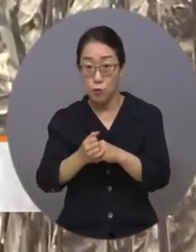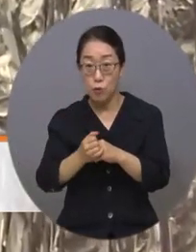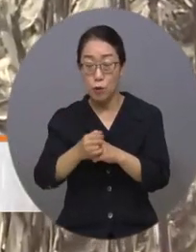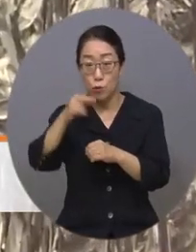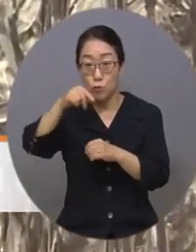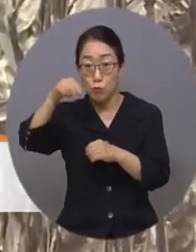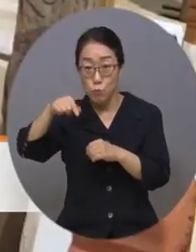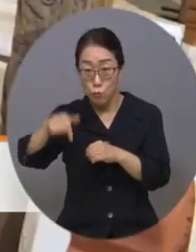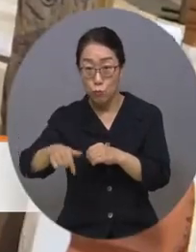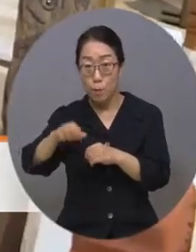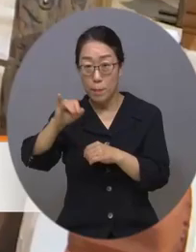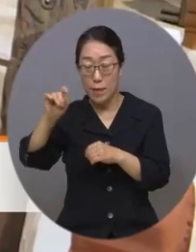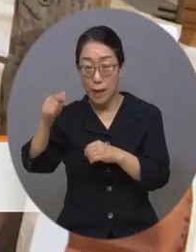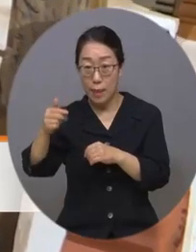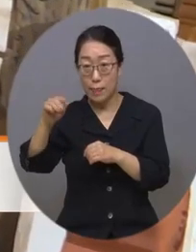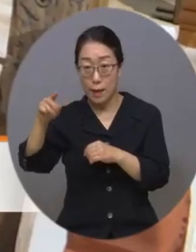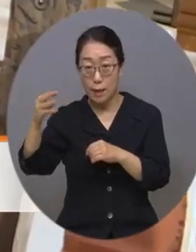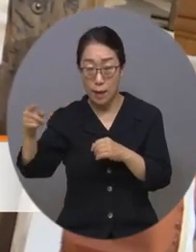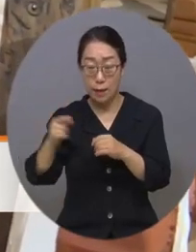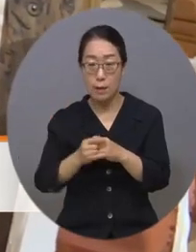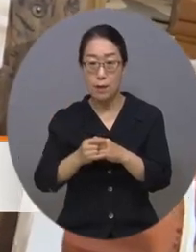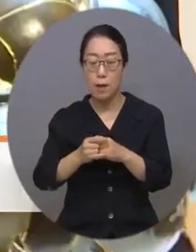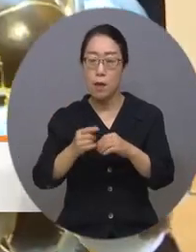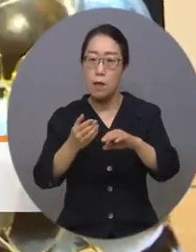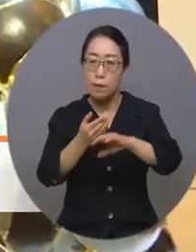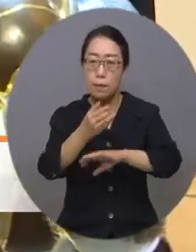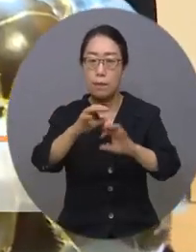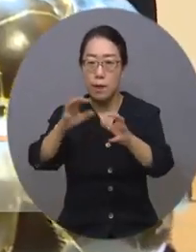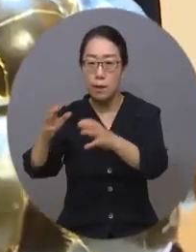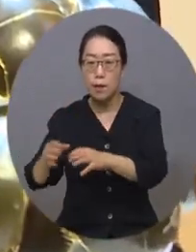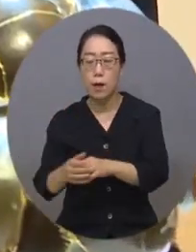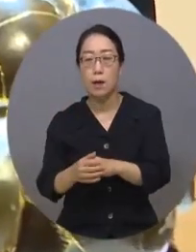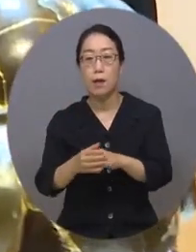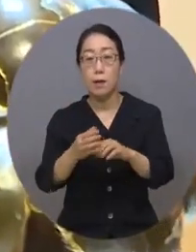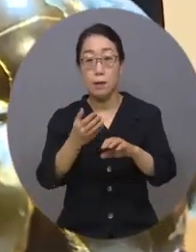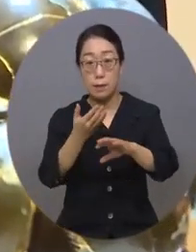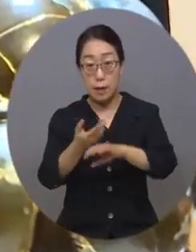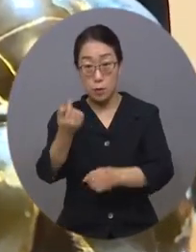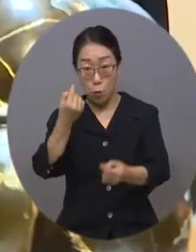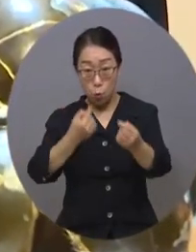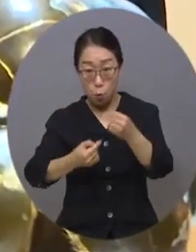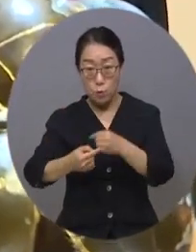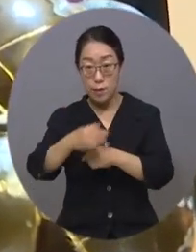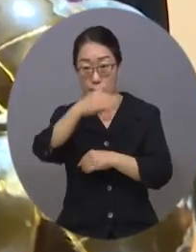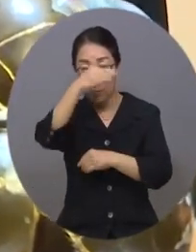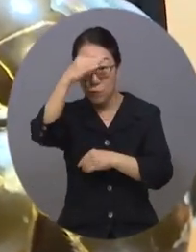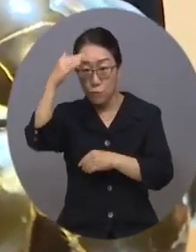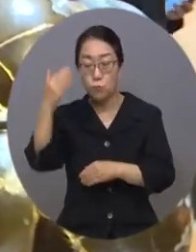수묵 비엔날레는 국내외 15개 나라 200여 명 작가의 수묵 작품이 전시됩니다.